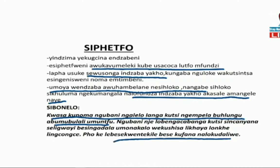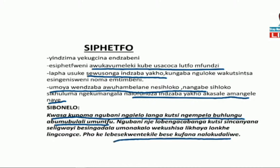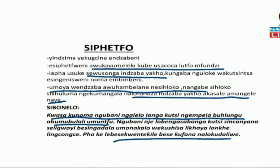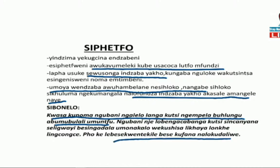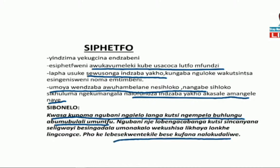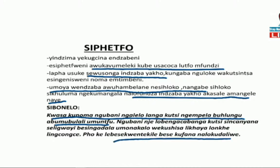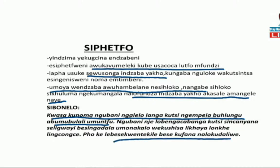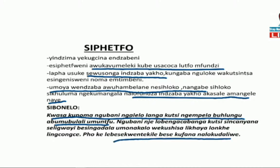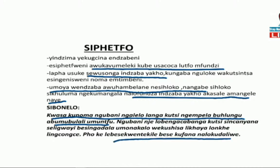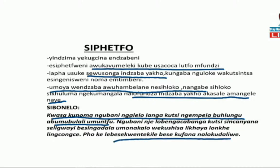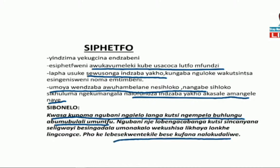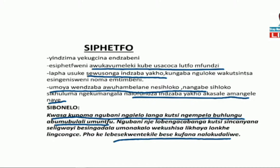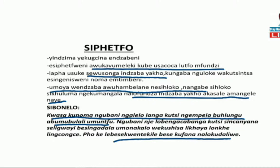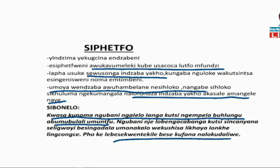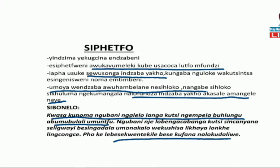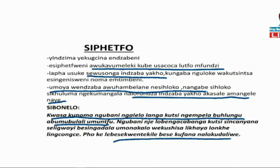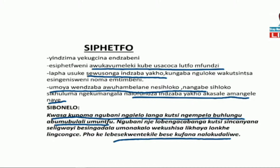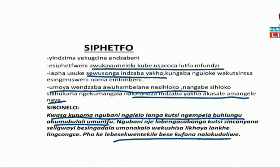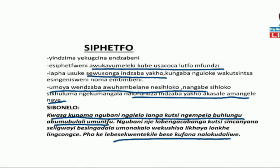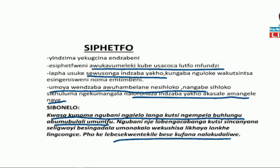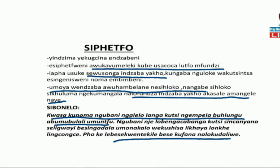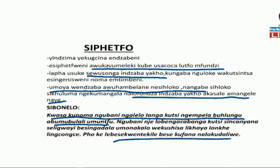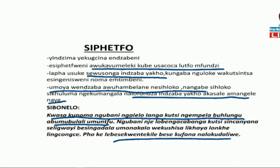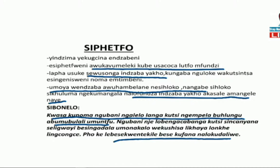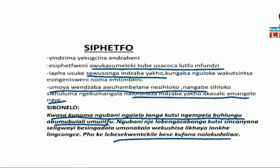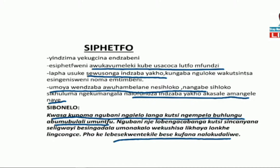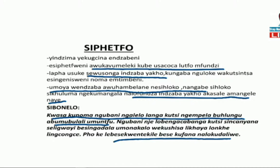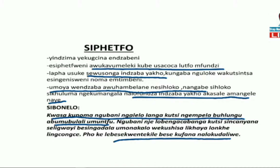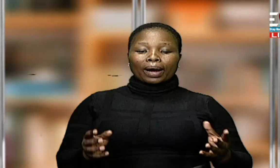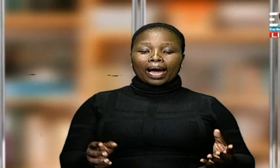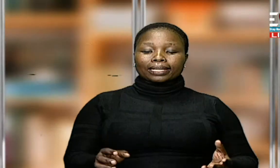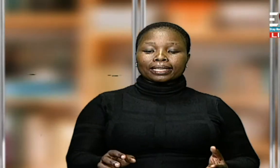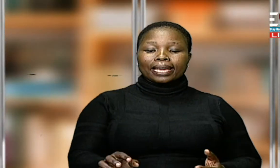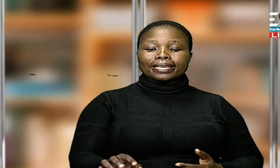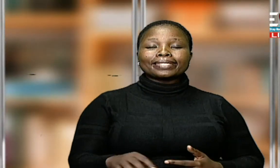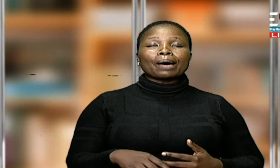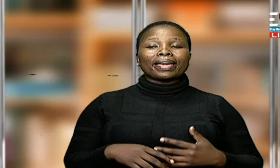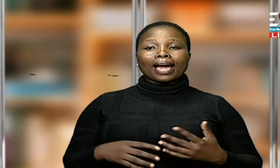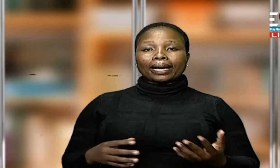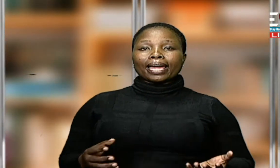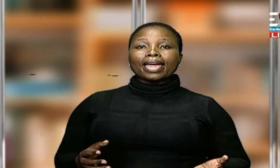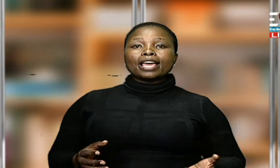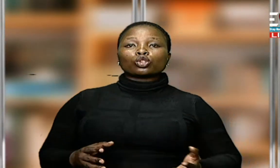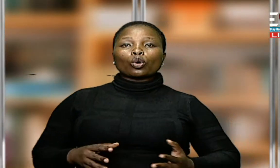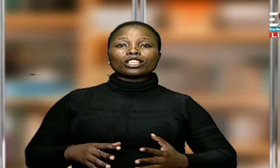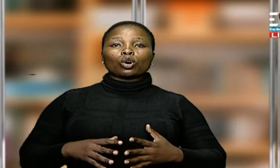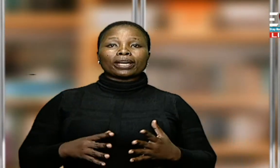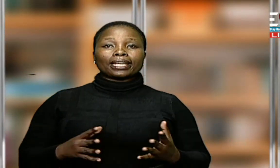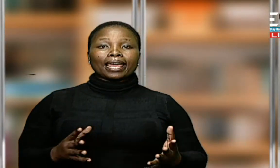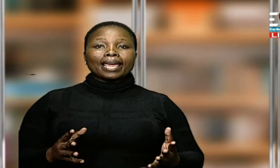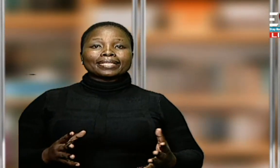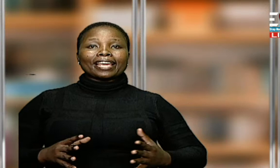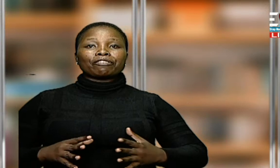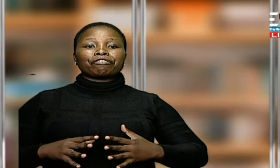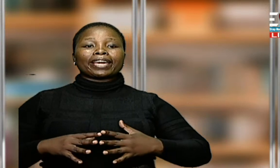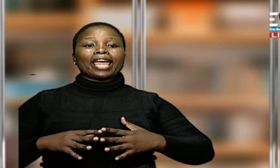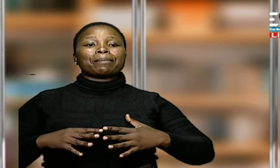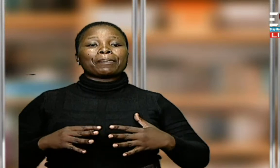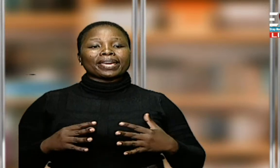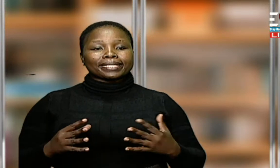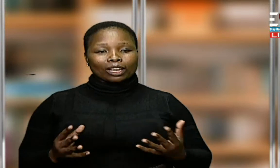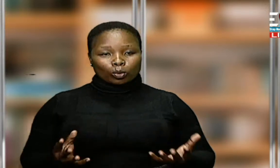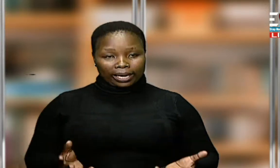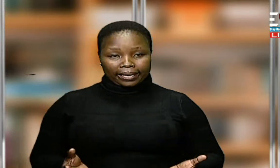nalokudaliwe lana siyabona mfundzi ukuthi soyisongile umbhali indzaba yakhe soyisongile